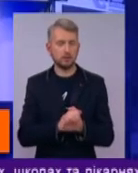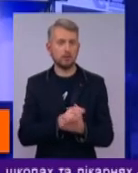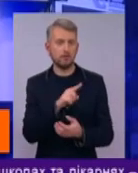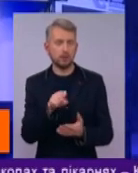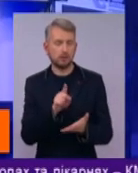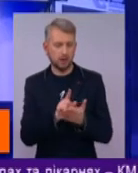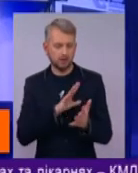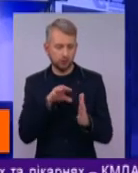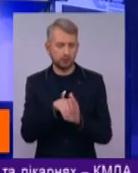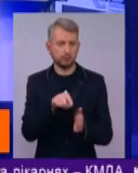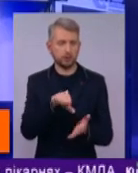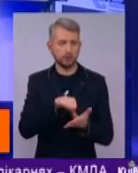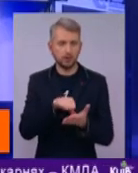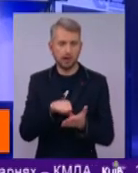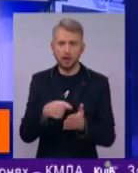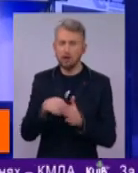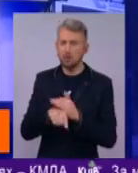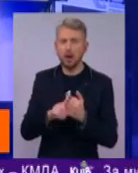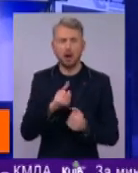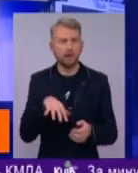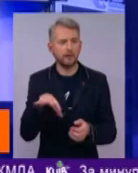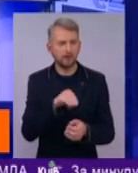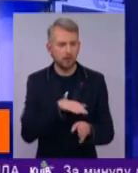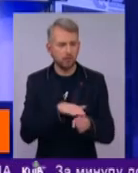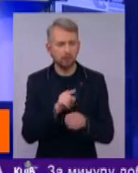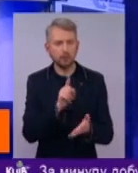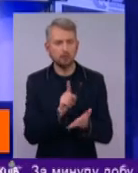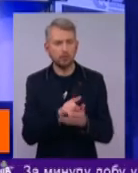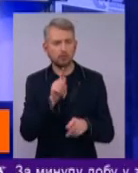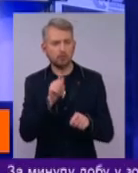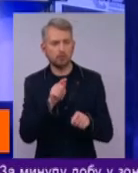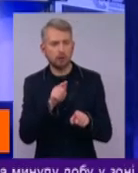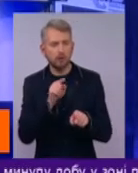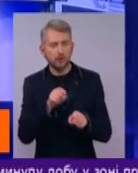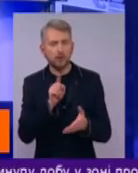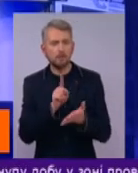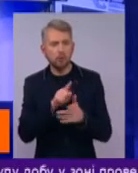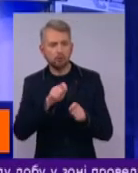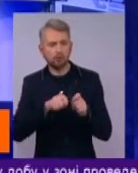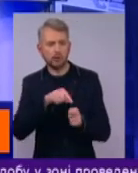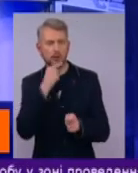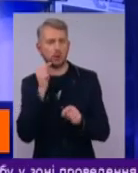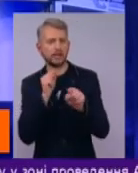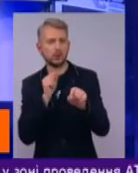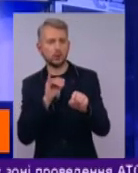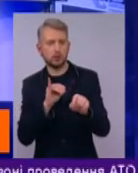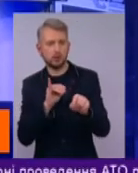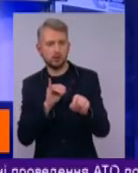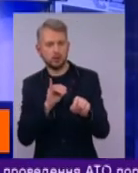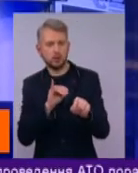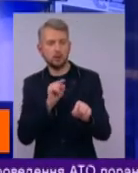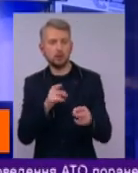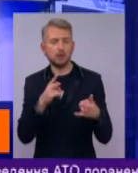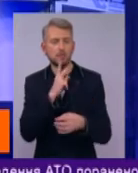Вони мають бути там присутні. Ну, тобто... Але всі абсолютно вони мають контролювати росіян. Абсолютно. І тут треба також дивитись ще